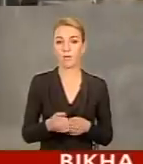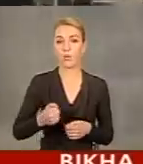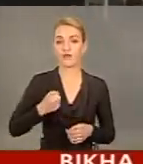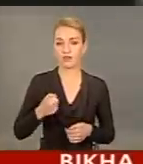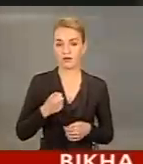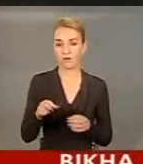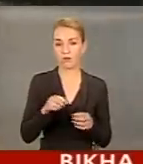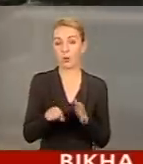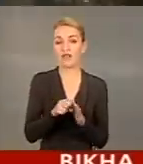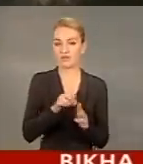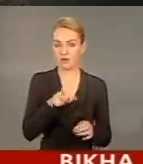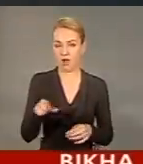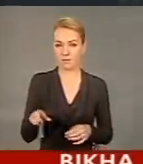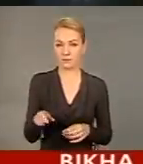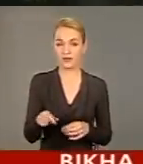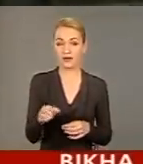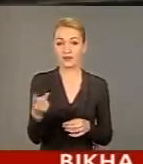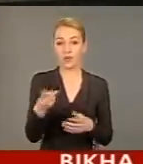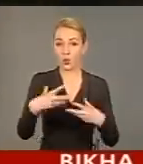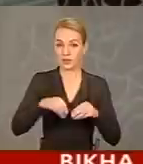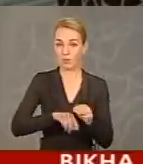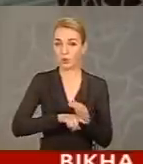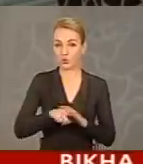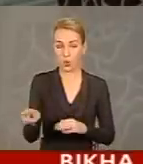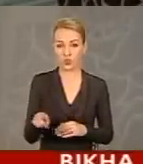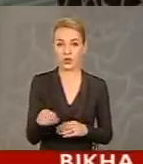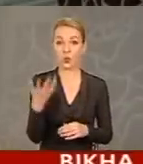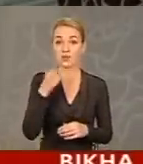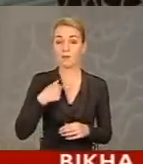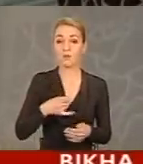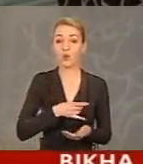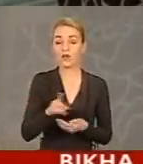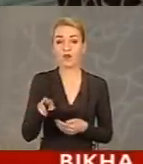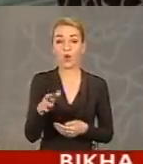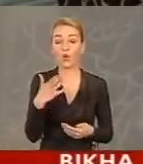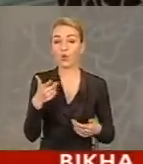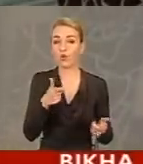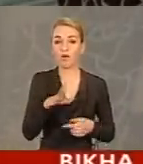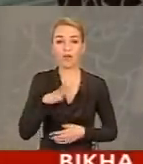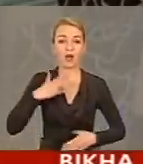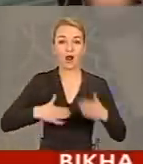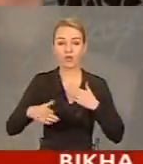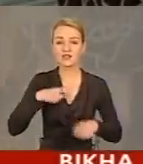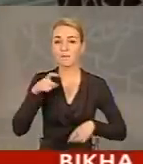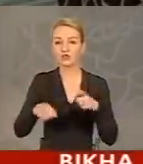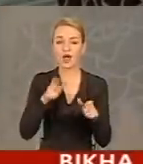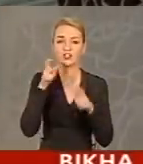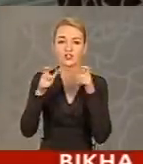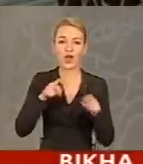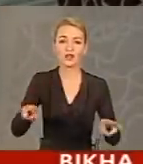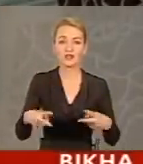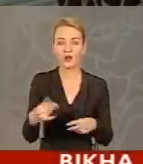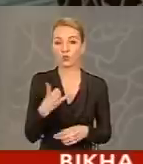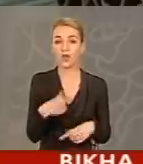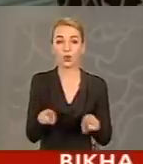бойовикам. Євген з родиною проскочили. Коли ми проїхали, то есть я готова була радуватися, біжати, кричати, танцювати. Тобто у мене